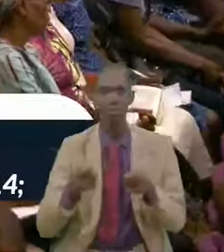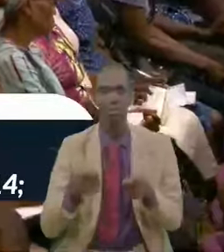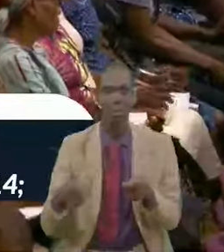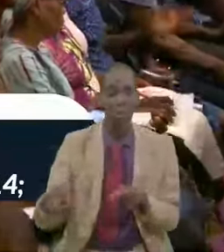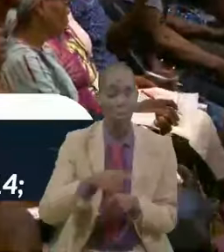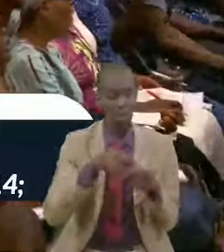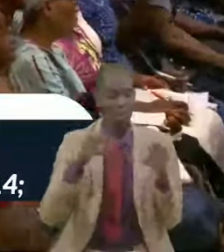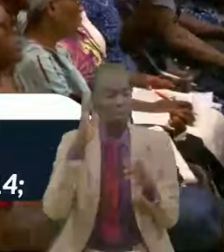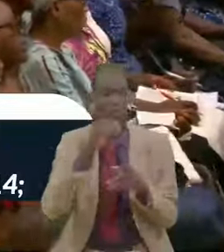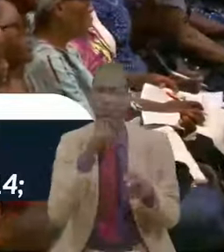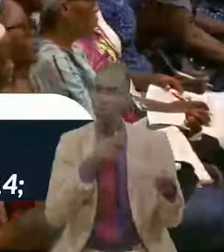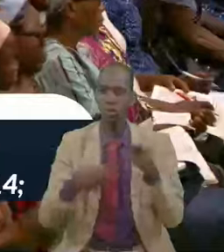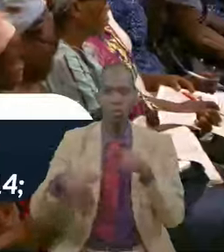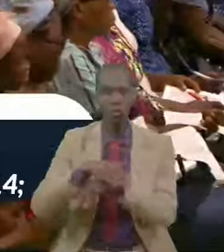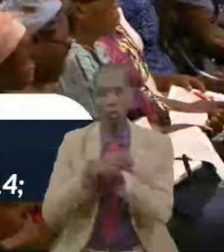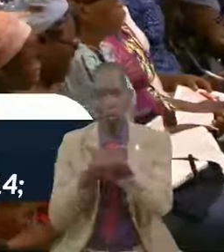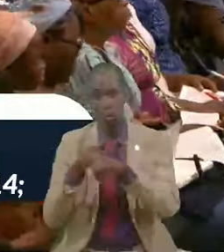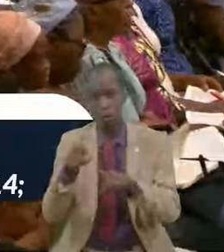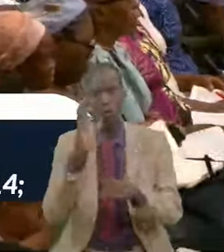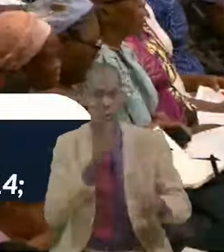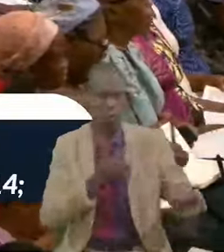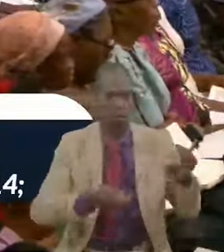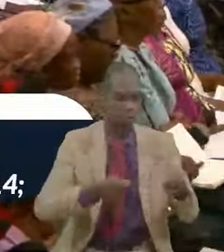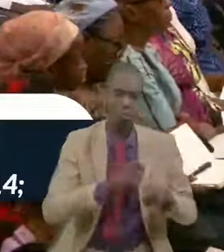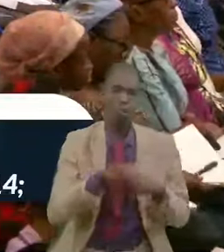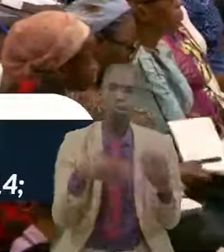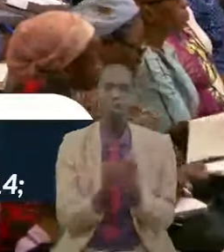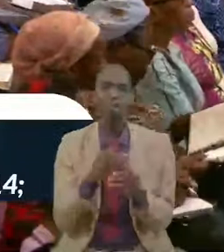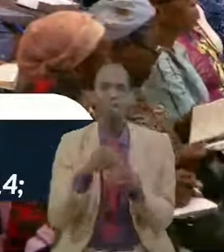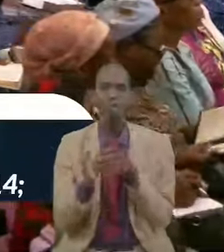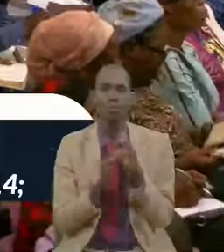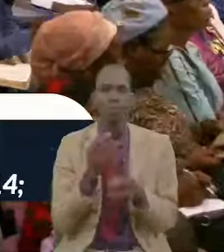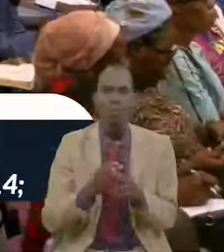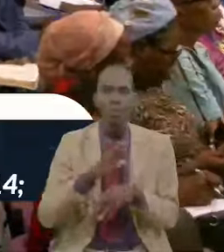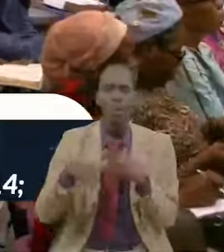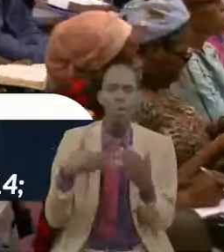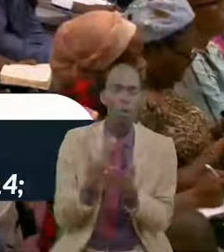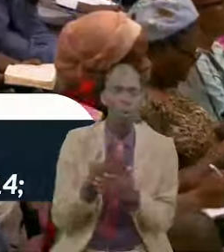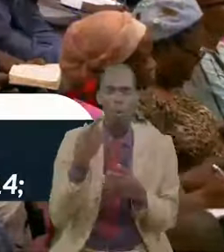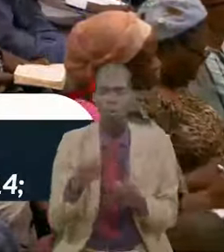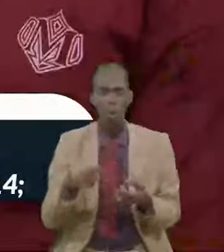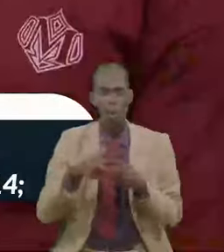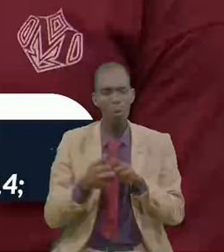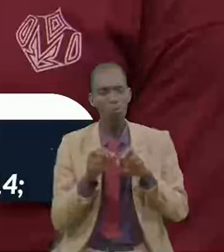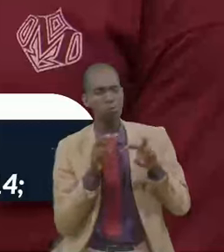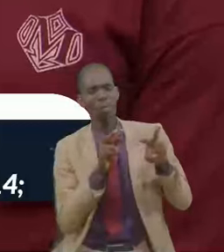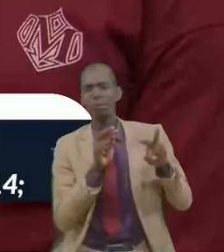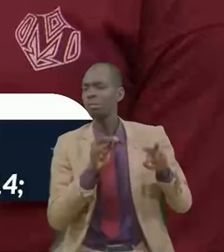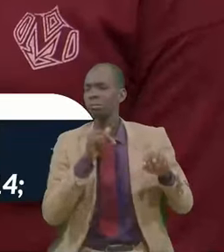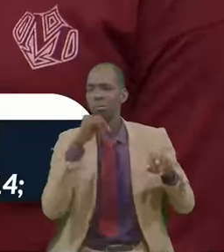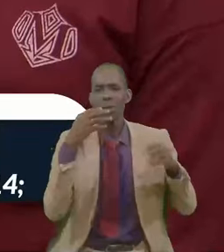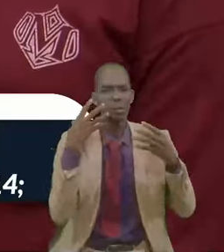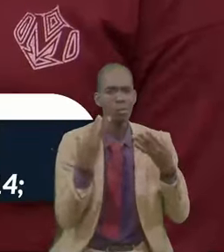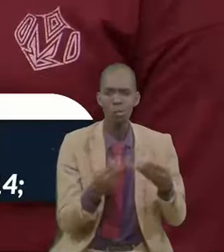justice régneront-ils dans la vie par Jésus-Christ lui seul. Les problèmes ne vont pas régner sur vous, mais vous allez régner sur